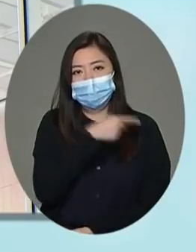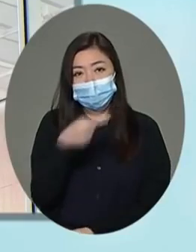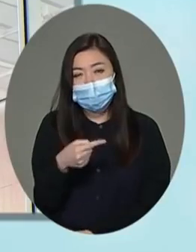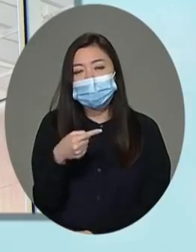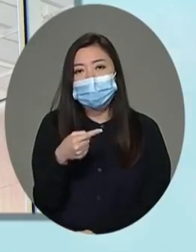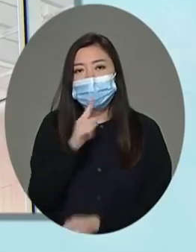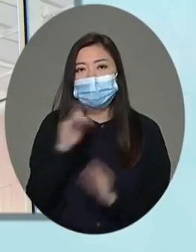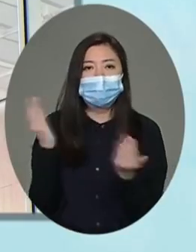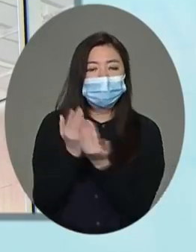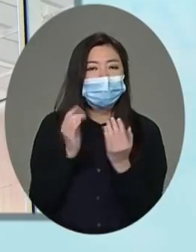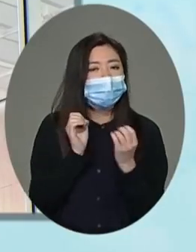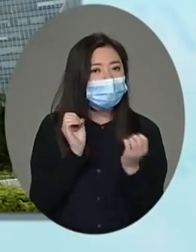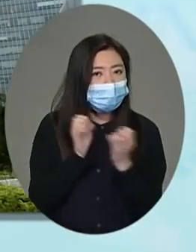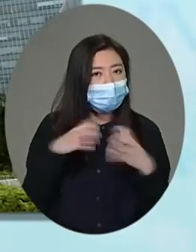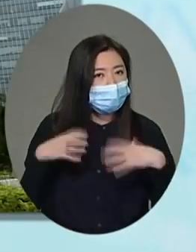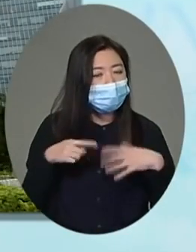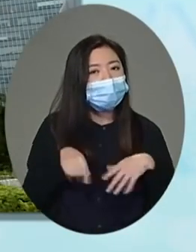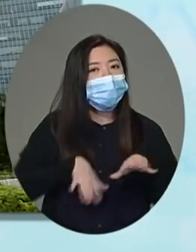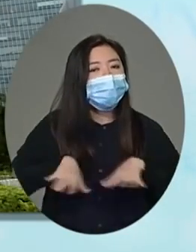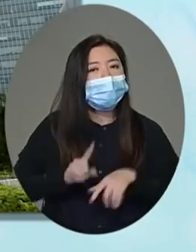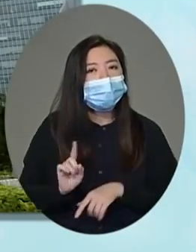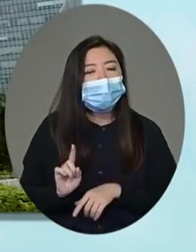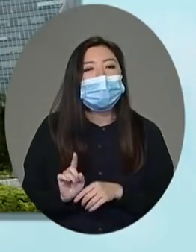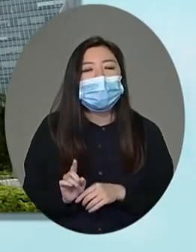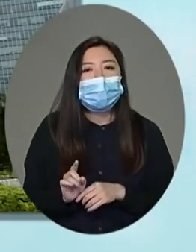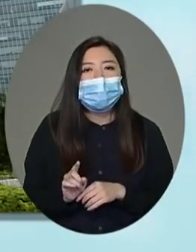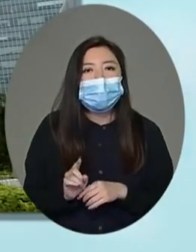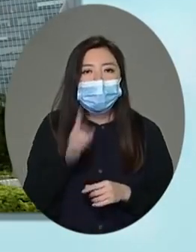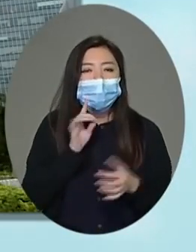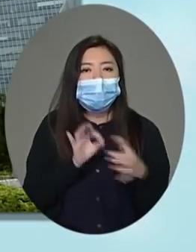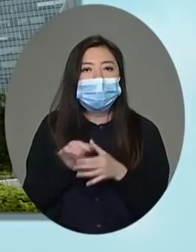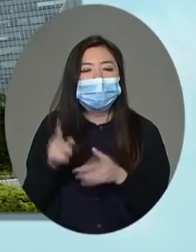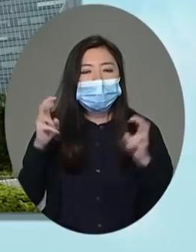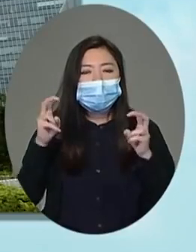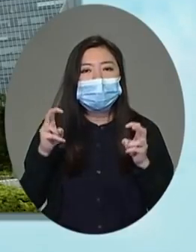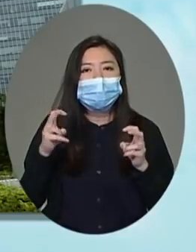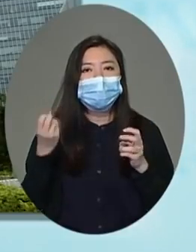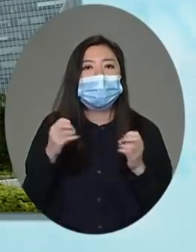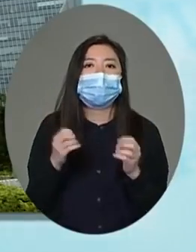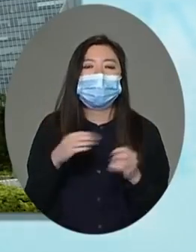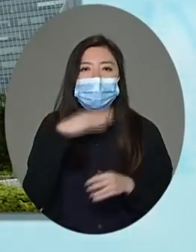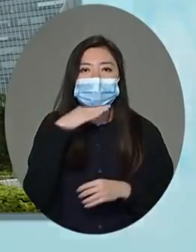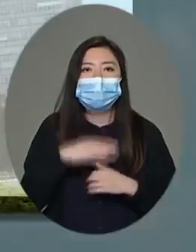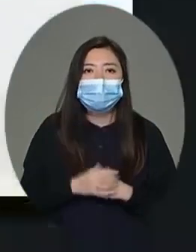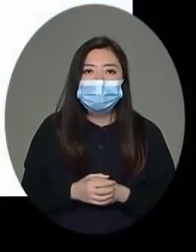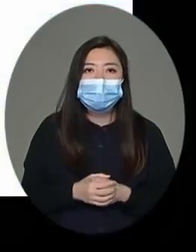會有個閉門的會議，就怎樣去處理這個事件或者有關的議題是再作討論。